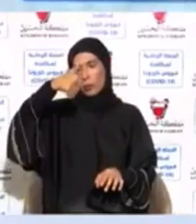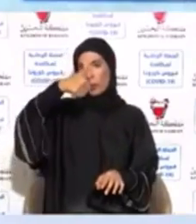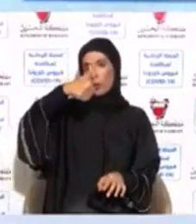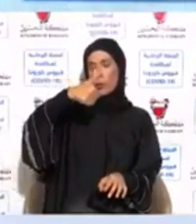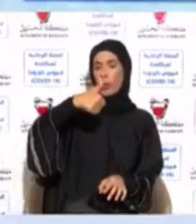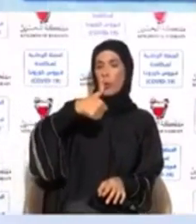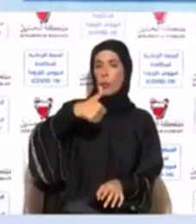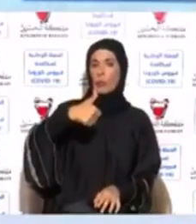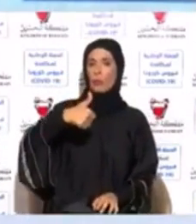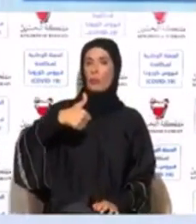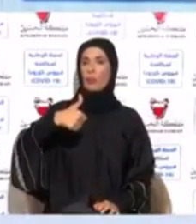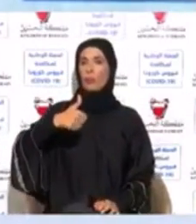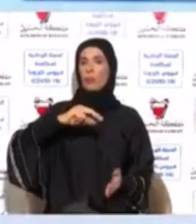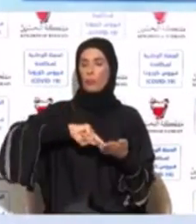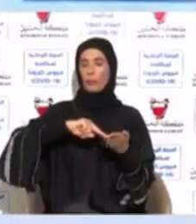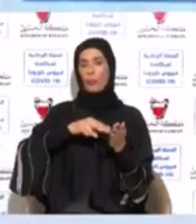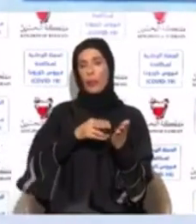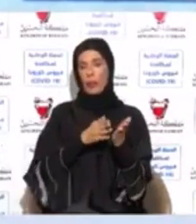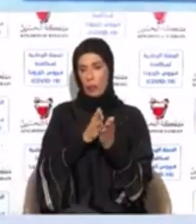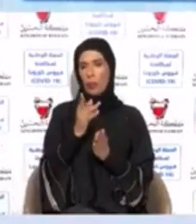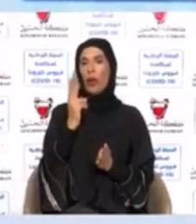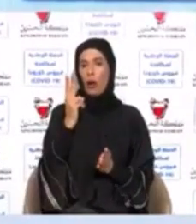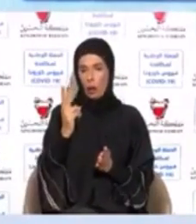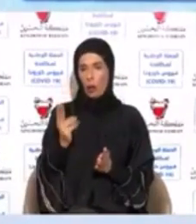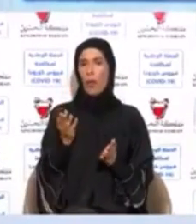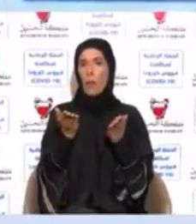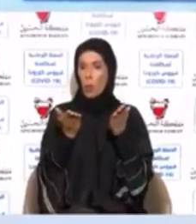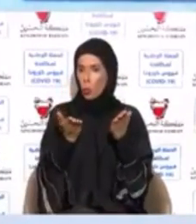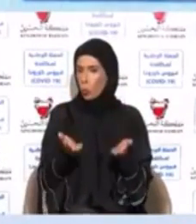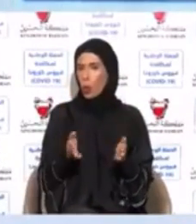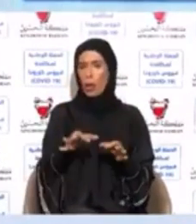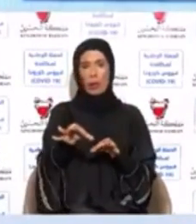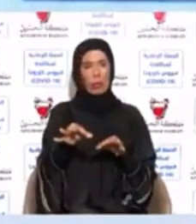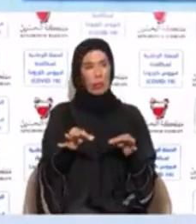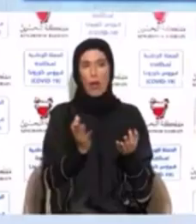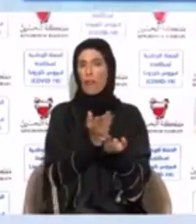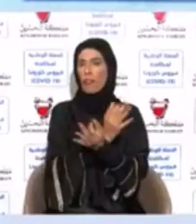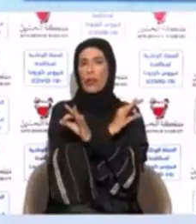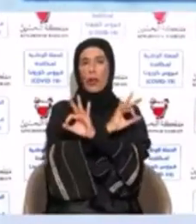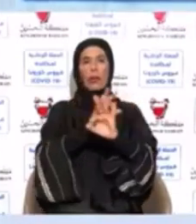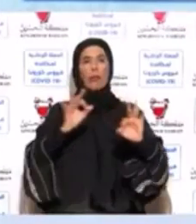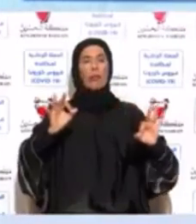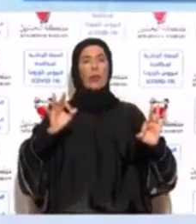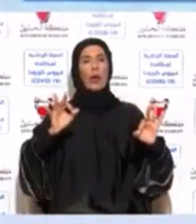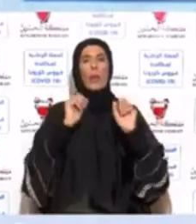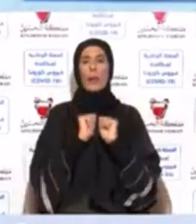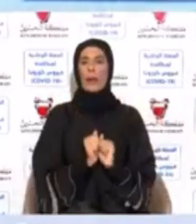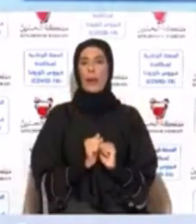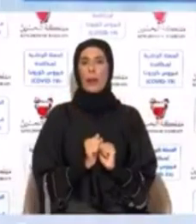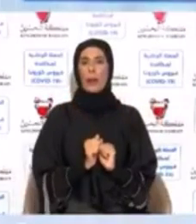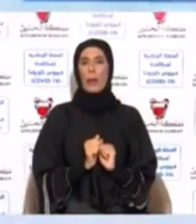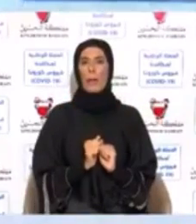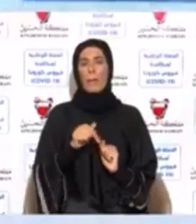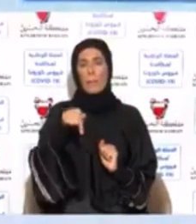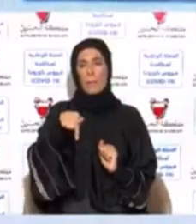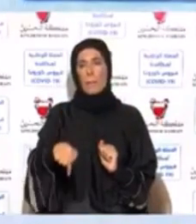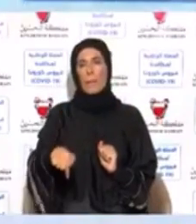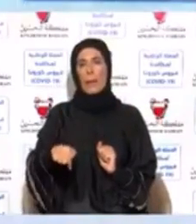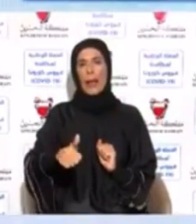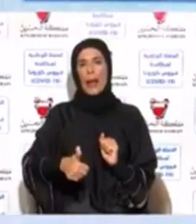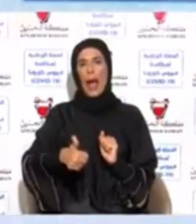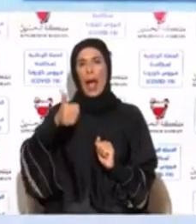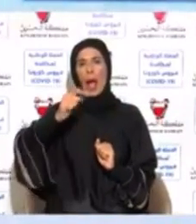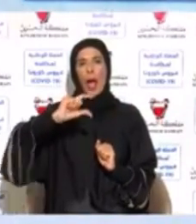نقول تغيير بحيث أن في هناك إجراءات ثانية موجودة فهي موضوعة لكل يعني تغيير في هذه المعايير، فإحنا نقيسها بمعايير